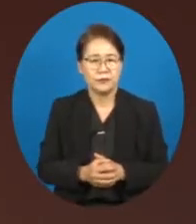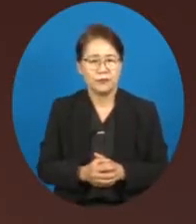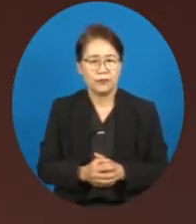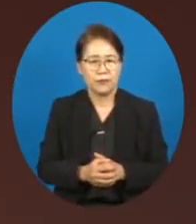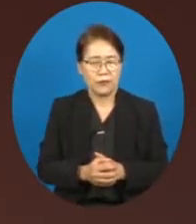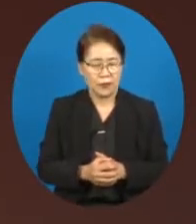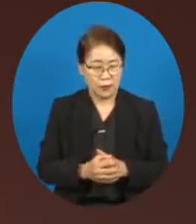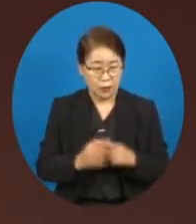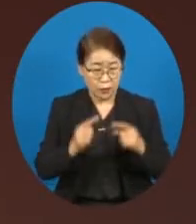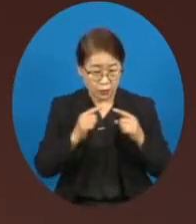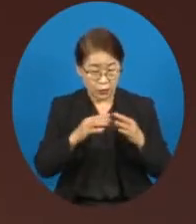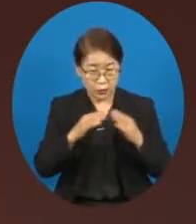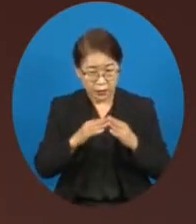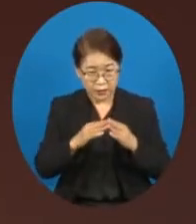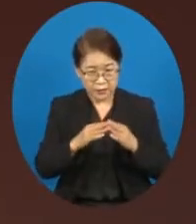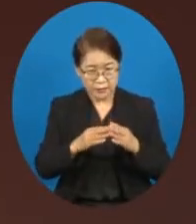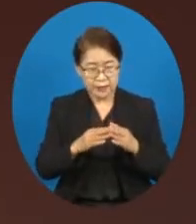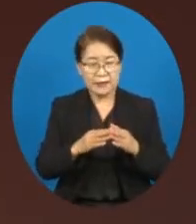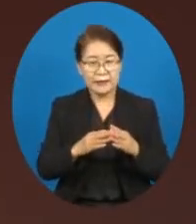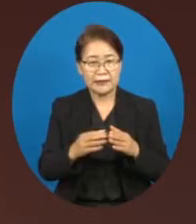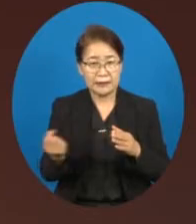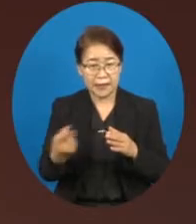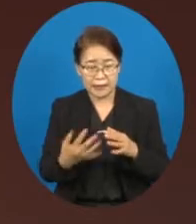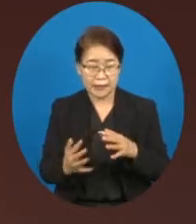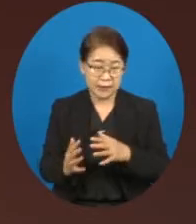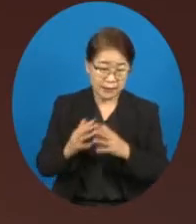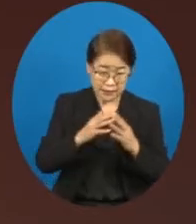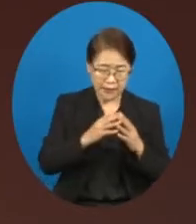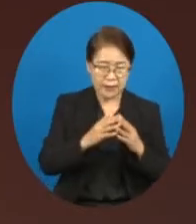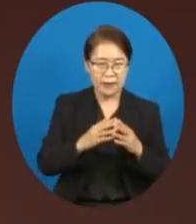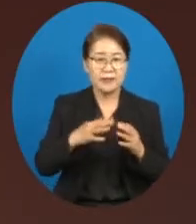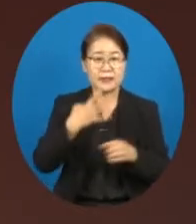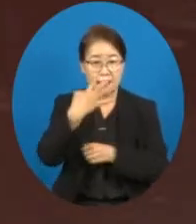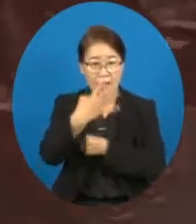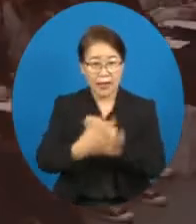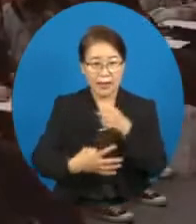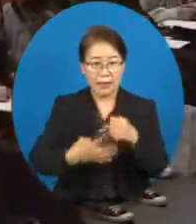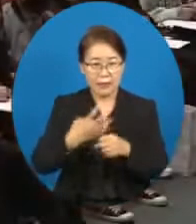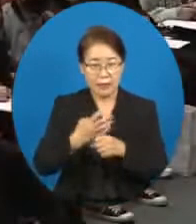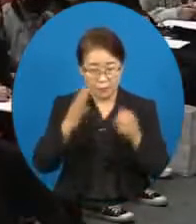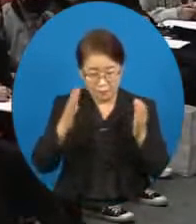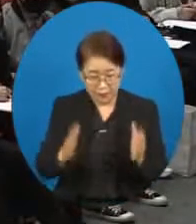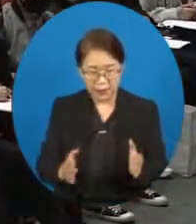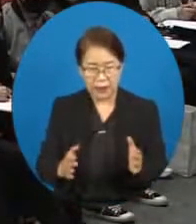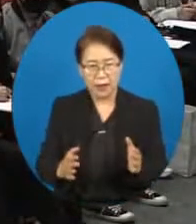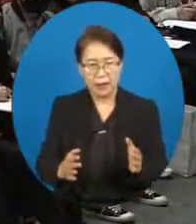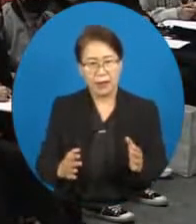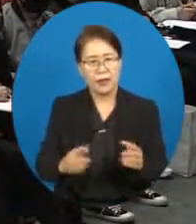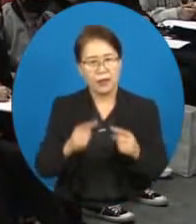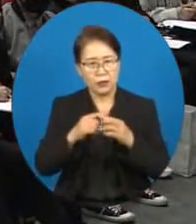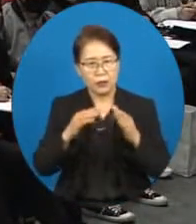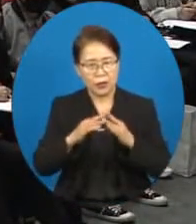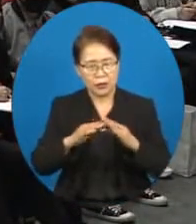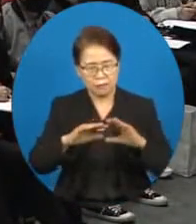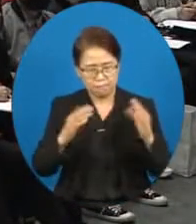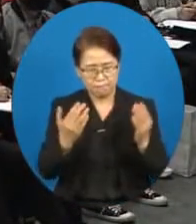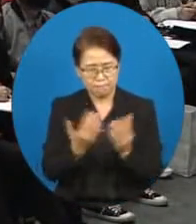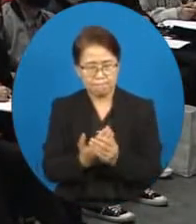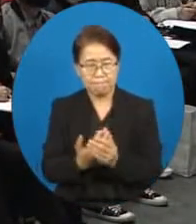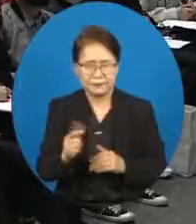성전을, 성전 건축을 재개한 지 여러분 4년 만에 성전 건축이